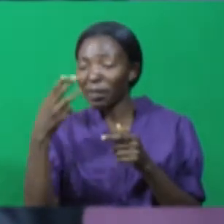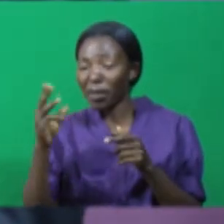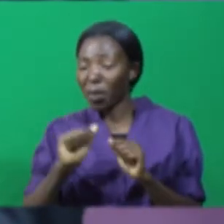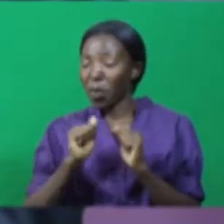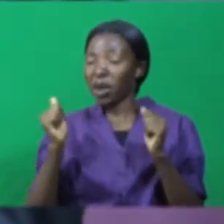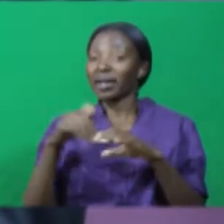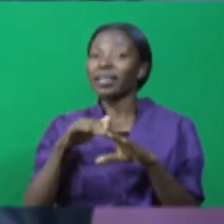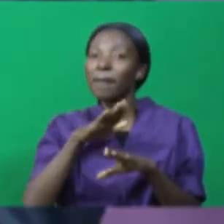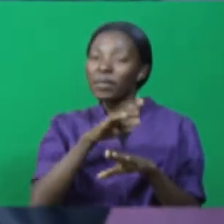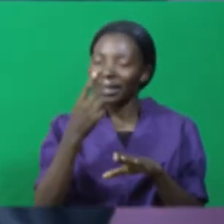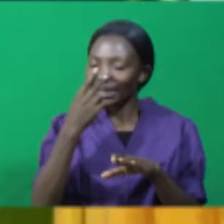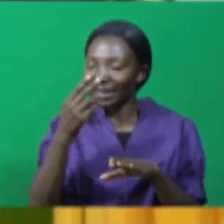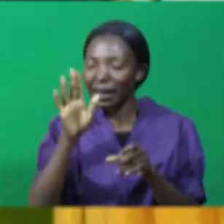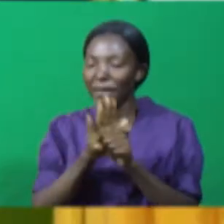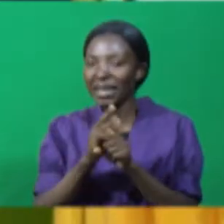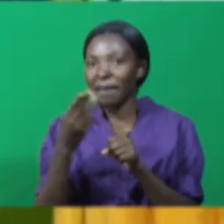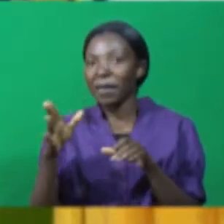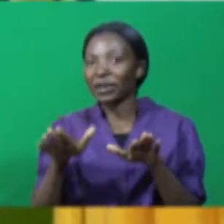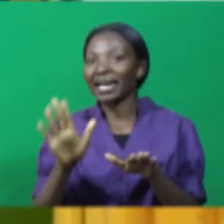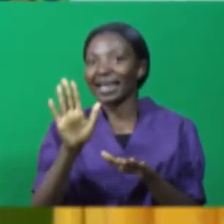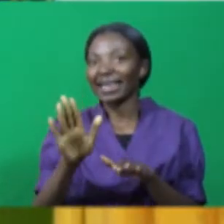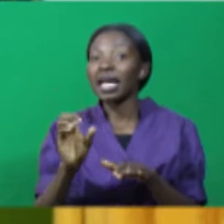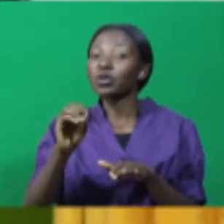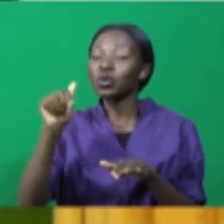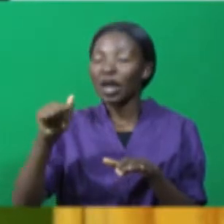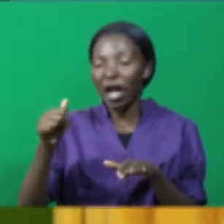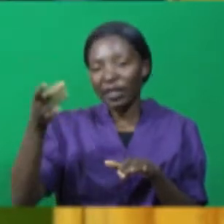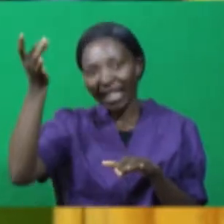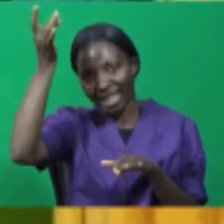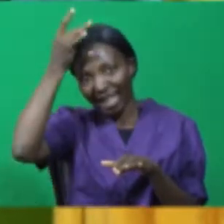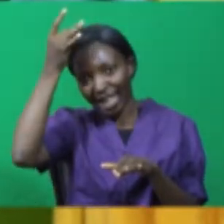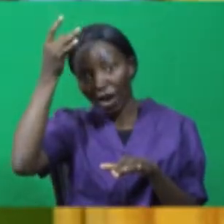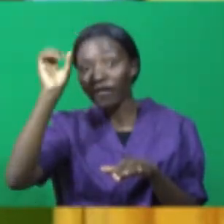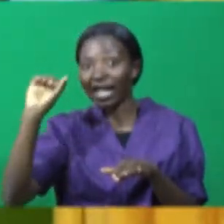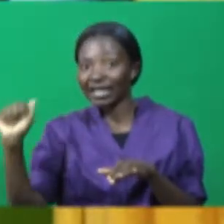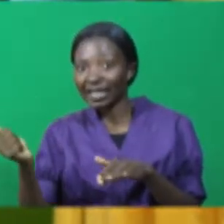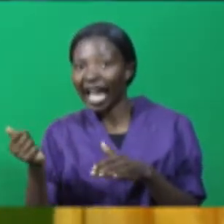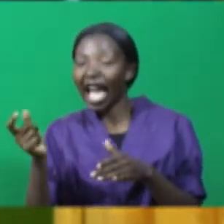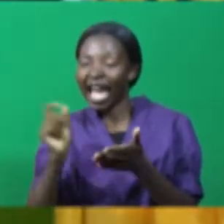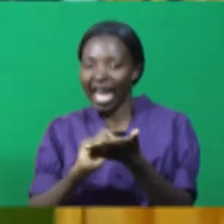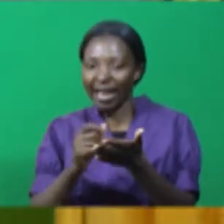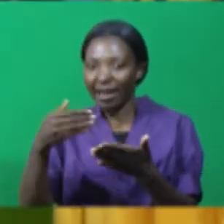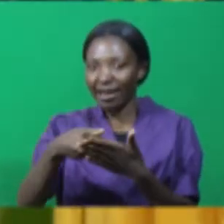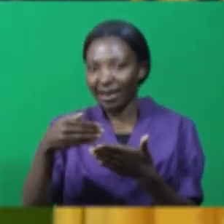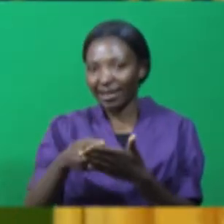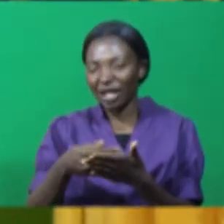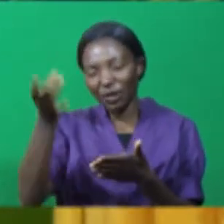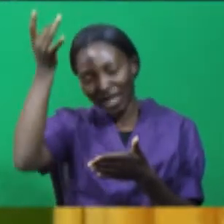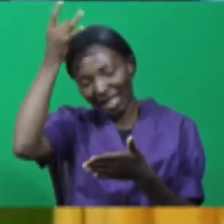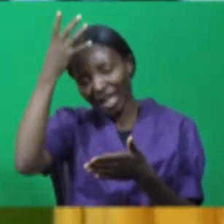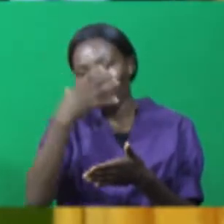mangwanani vakawana zvava zvituna. Sena Cheribhika muAsiria akanga anyora tsamba kuna Hezekia aitonga